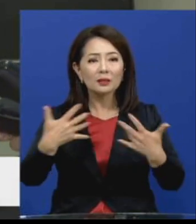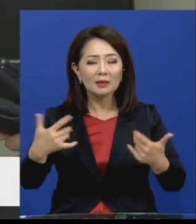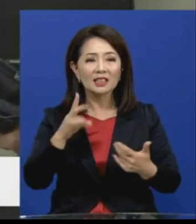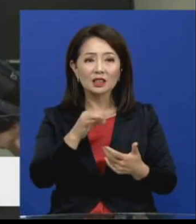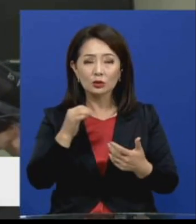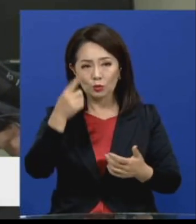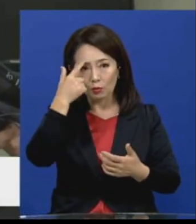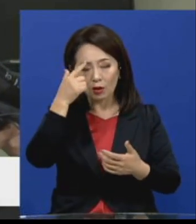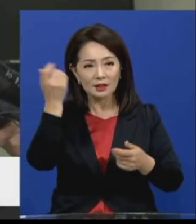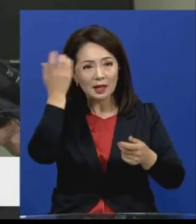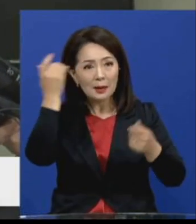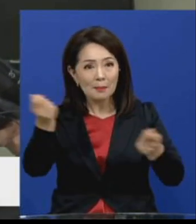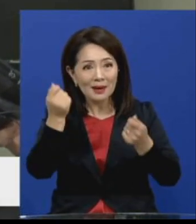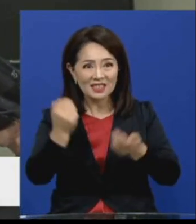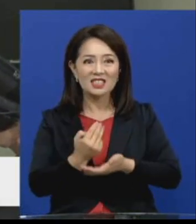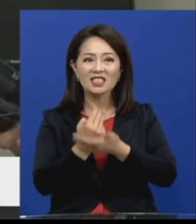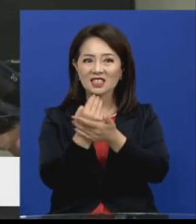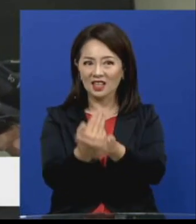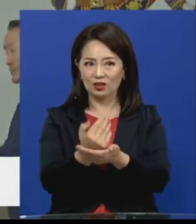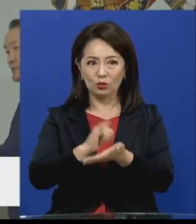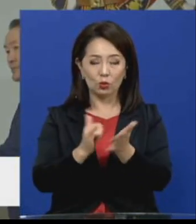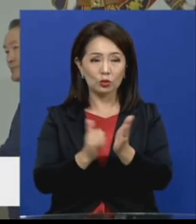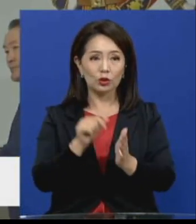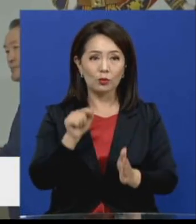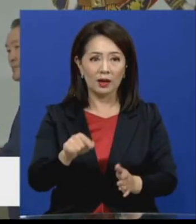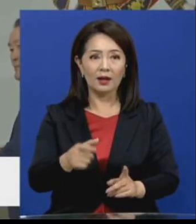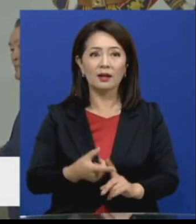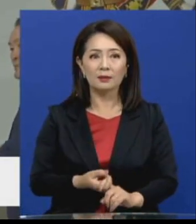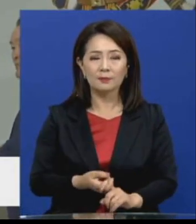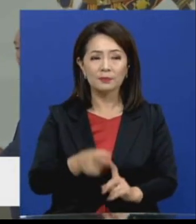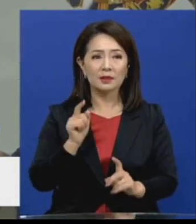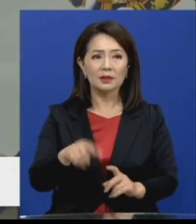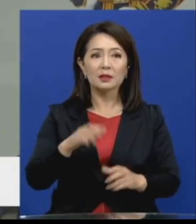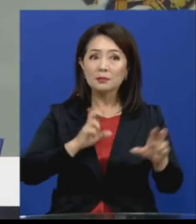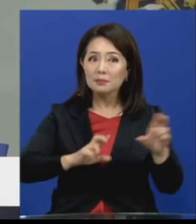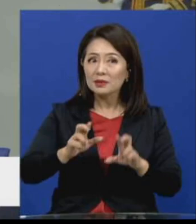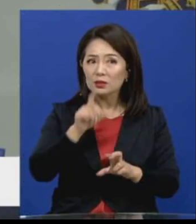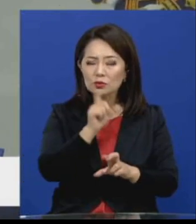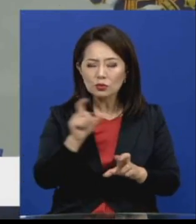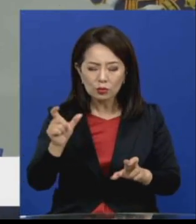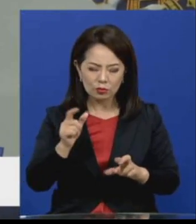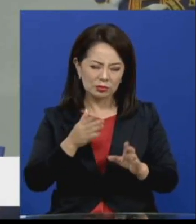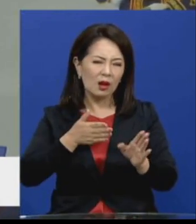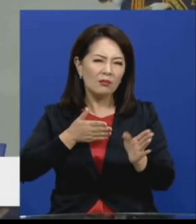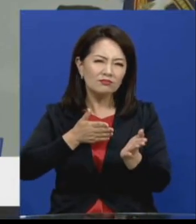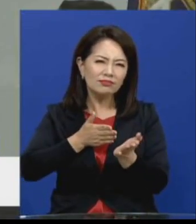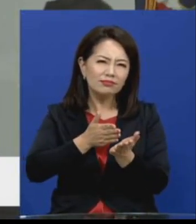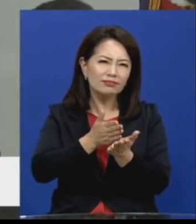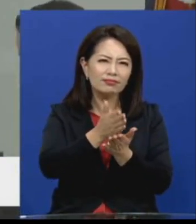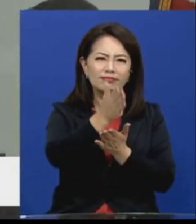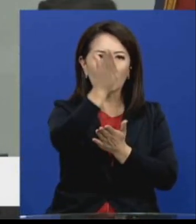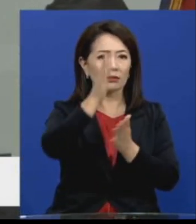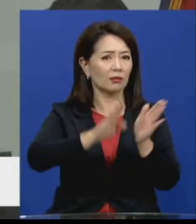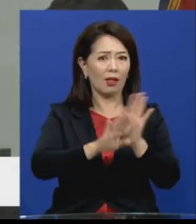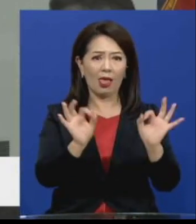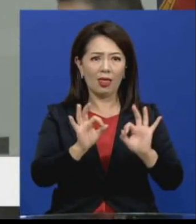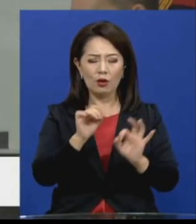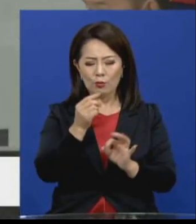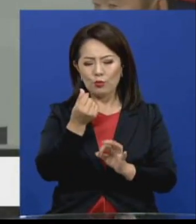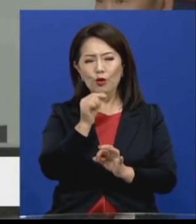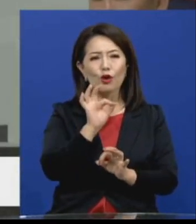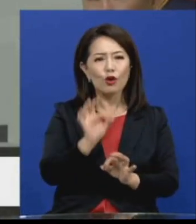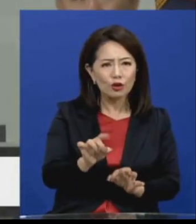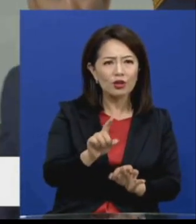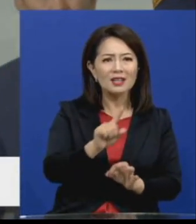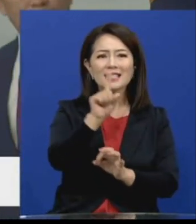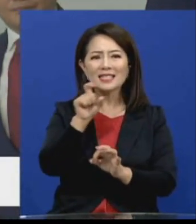нийлүүлдэг Монголын малчдыг бас шагналсан шагналт гэж ойлгож байгаа. Бизнес эрхлэгчид чулуун дардсан замаар явж ирэвгүй, үр зээлэнд орж эд